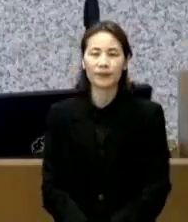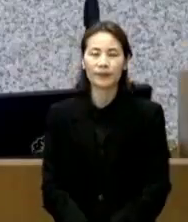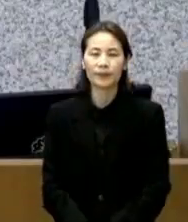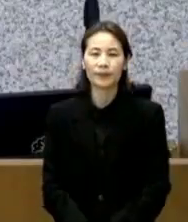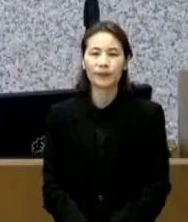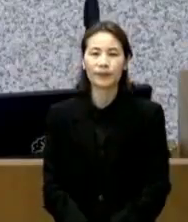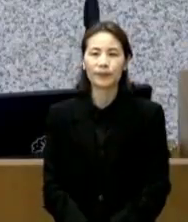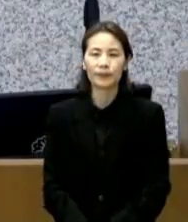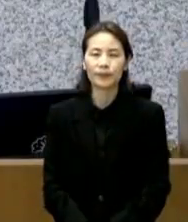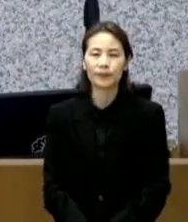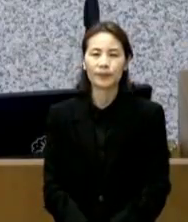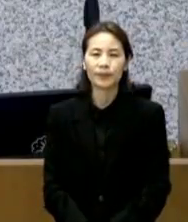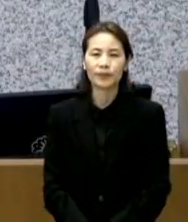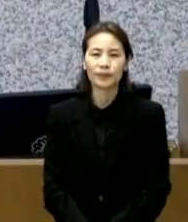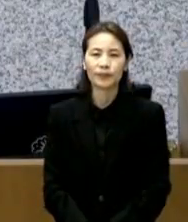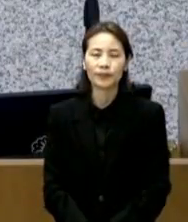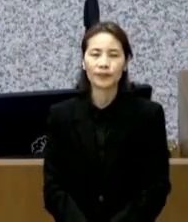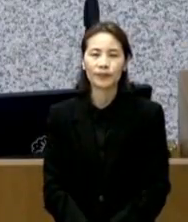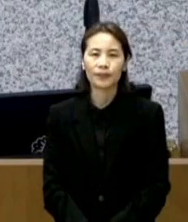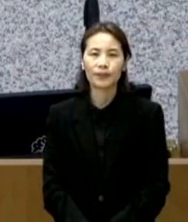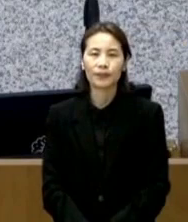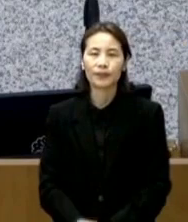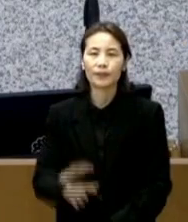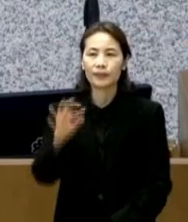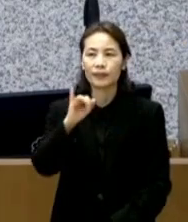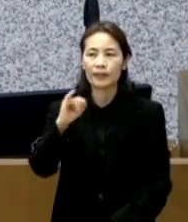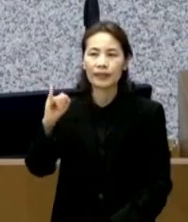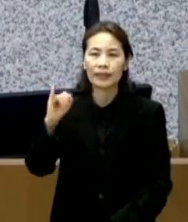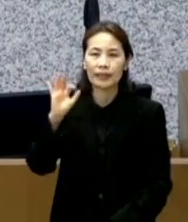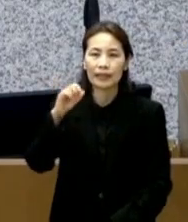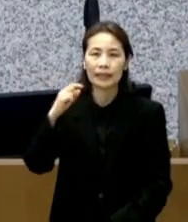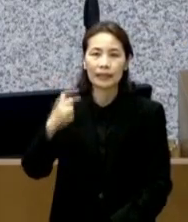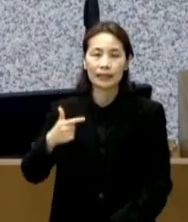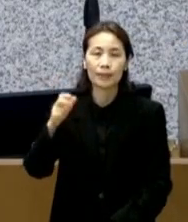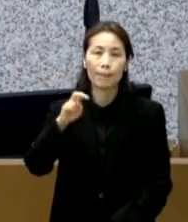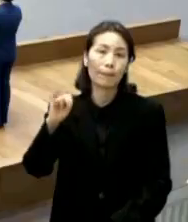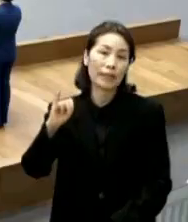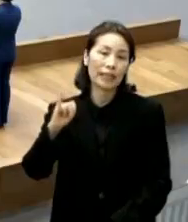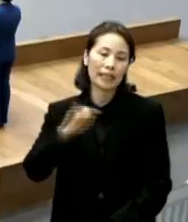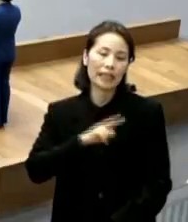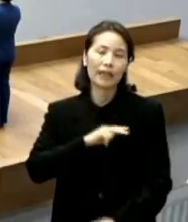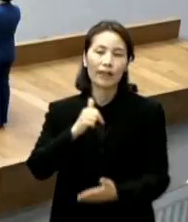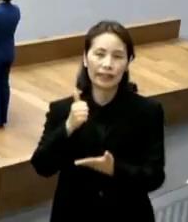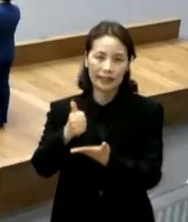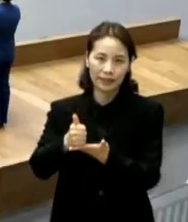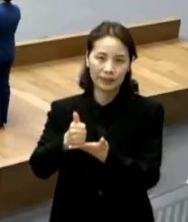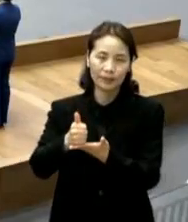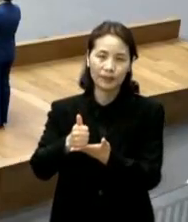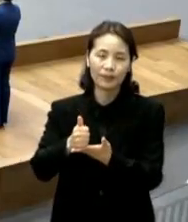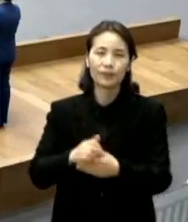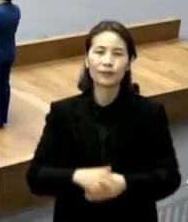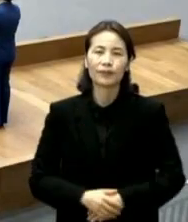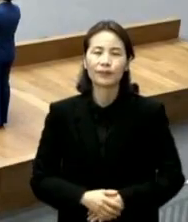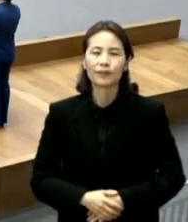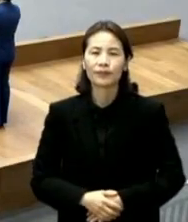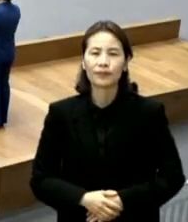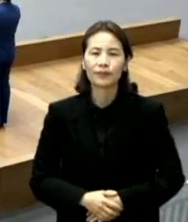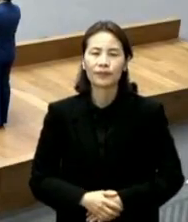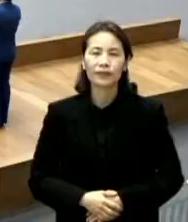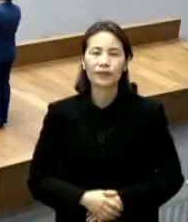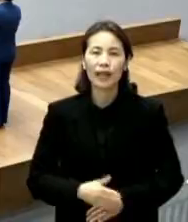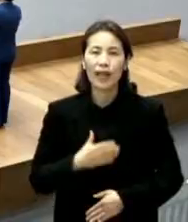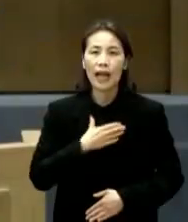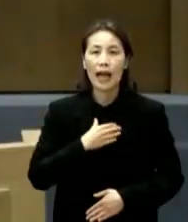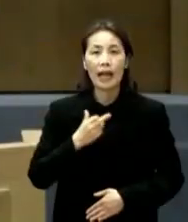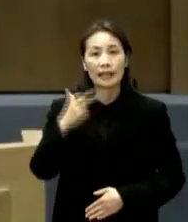이진영 의원님 수고하셨습니다. 마지막으로 이은미 의원님 인사해 주시기 바랍니다. 네, 안녕하십니까. 이번 보궐선거